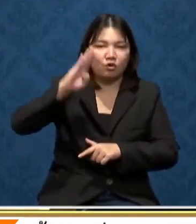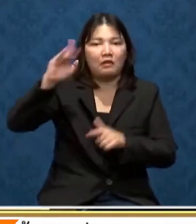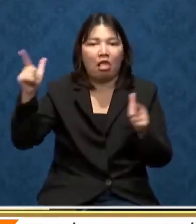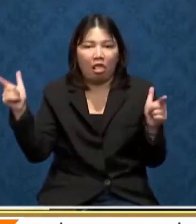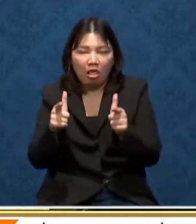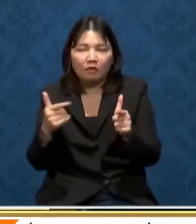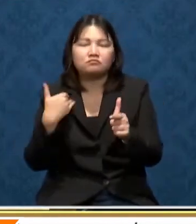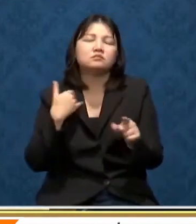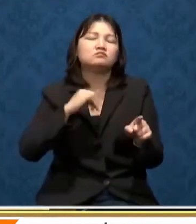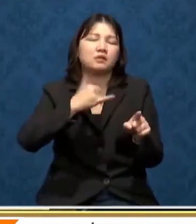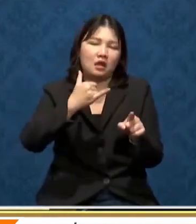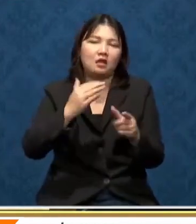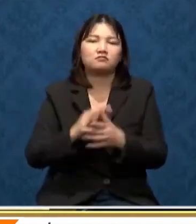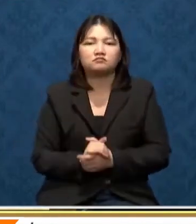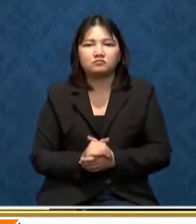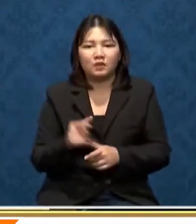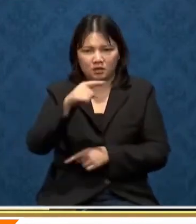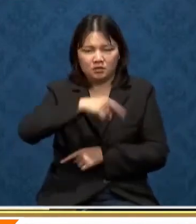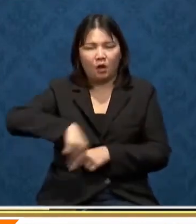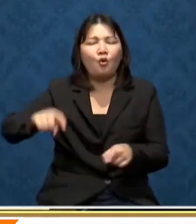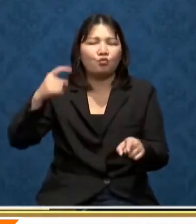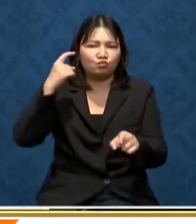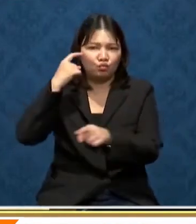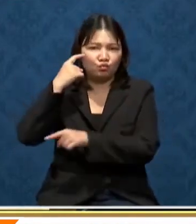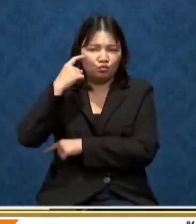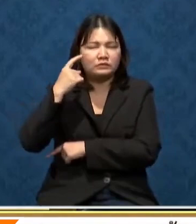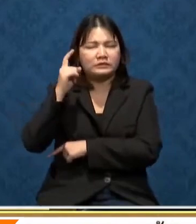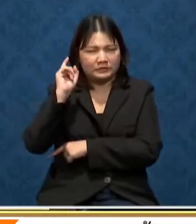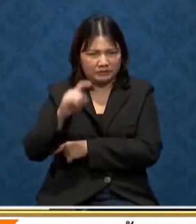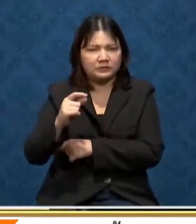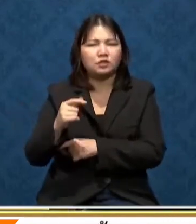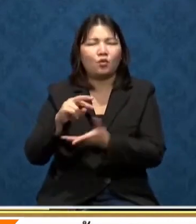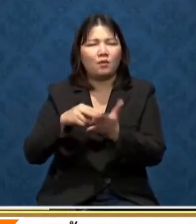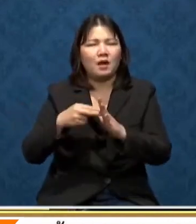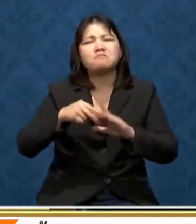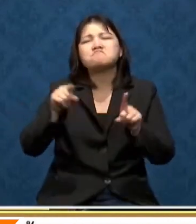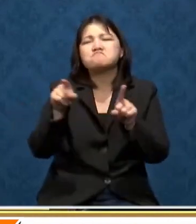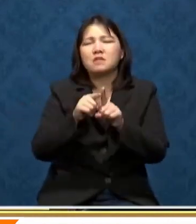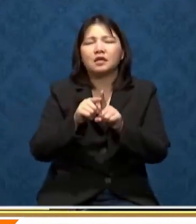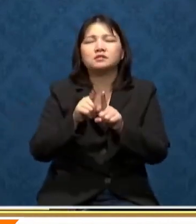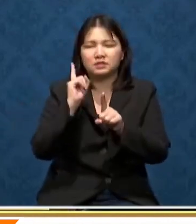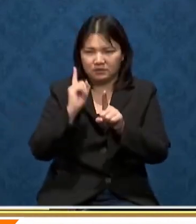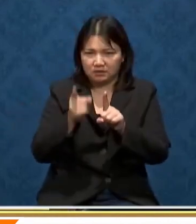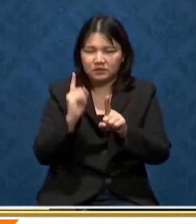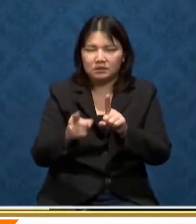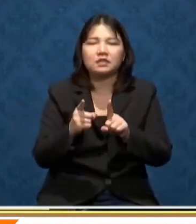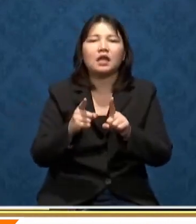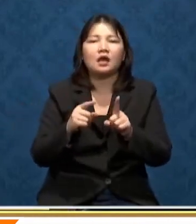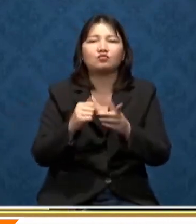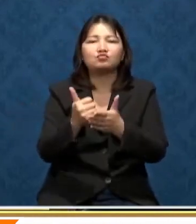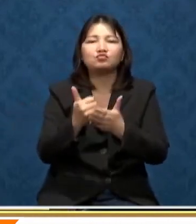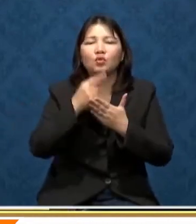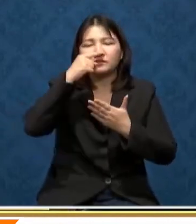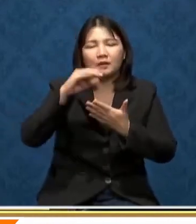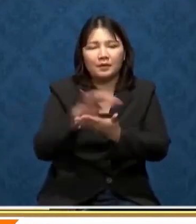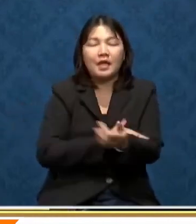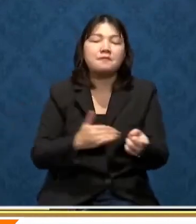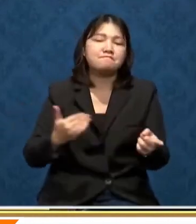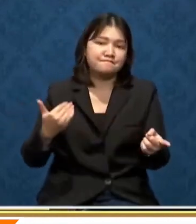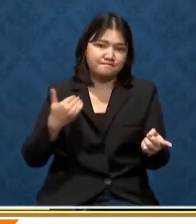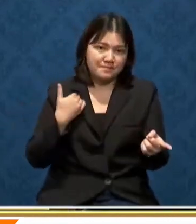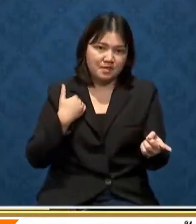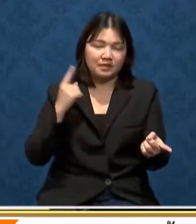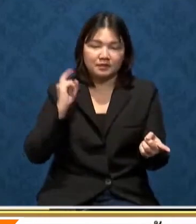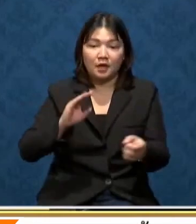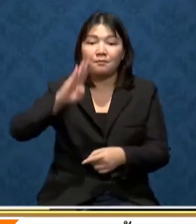สมาชิกหลายท่านรู้ว่าเป็นรากฐานเศรษฐกิจที่สำคัญของประเทศประเทศไทยมีธุรกิจขนาด